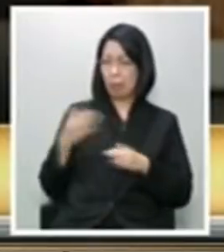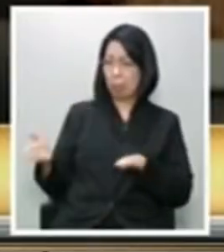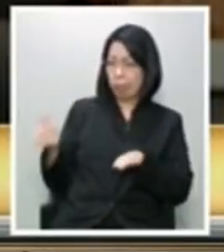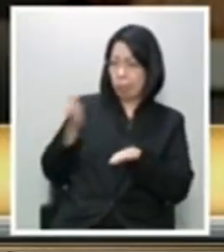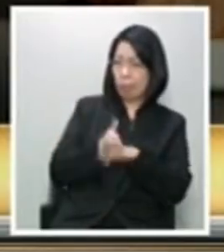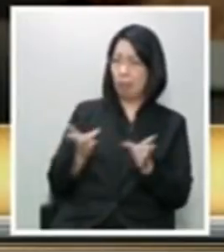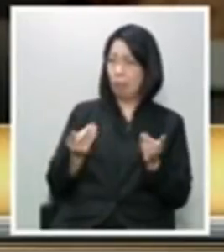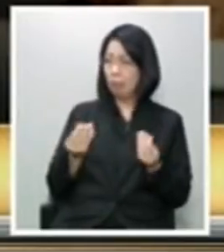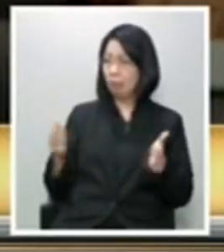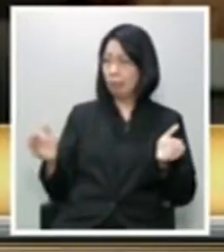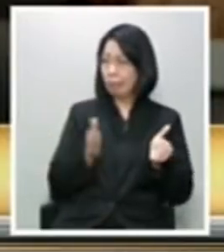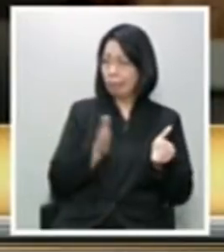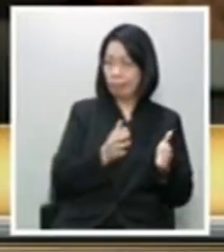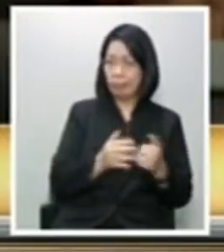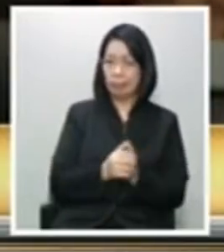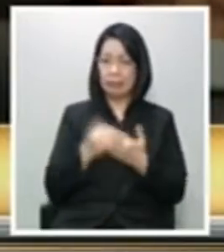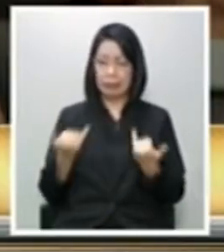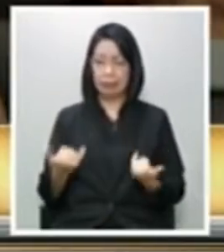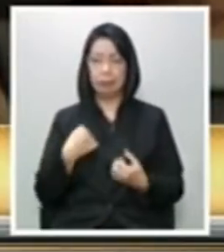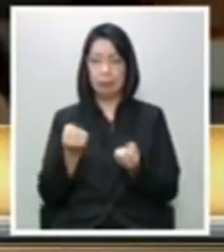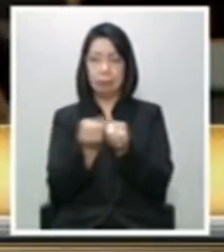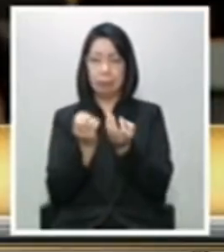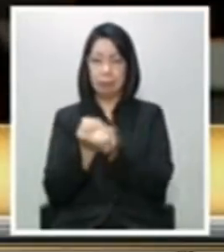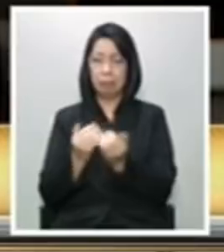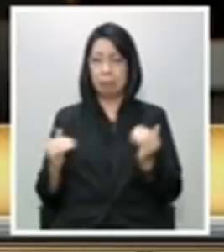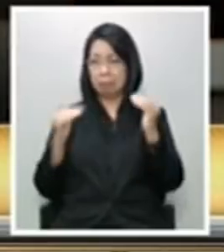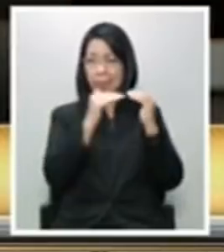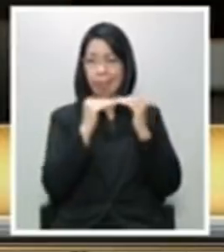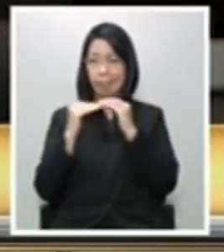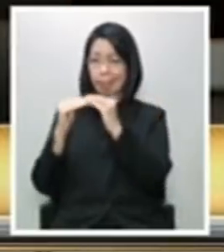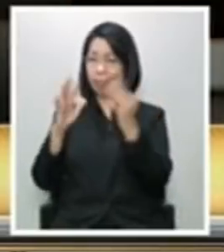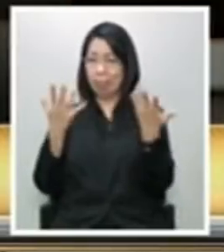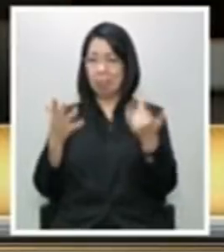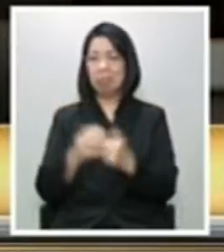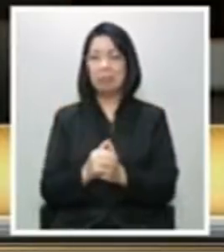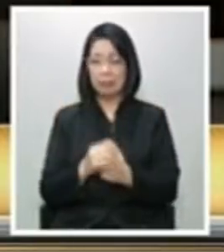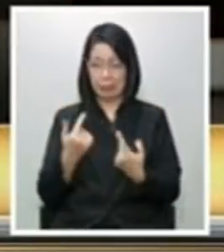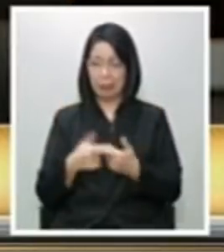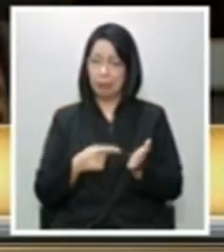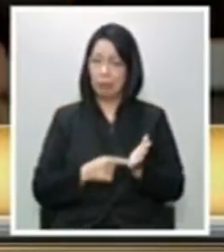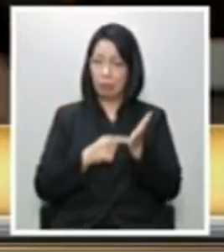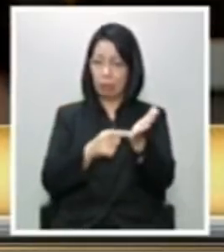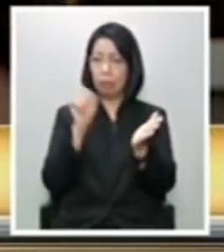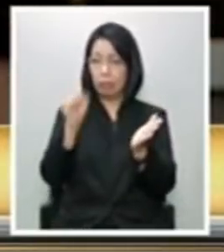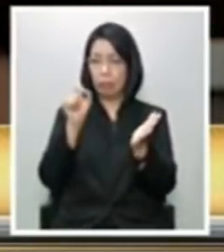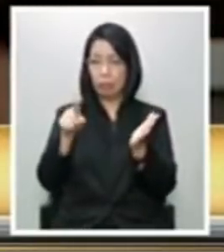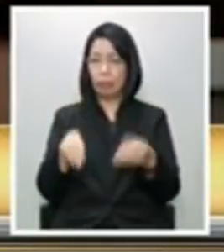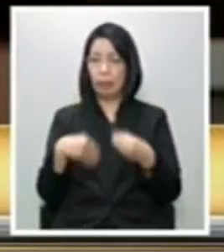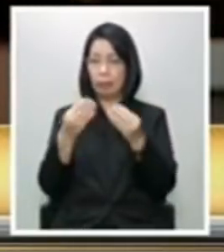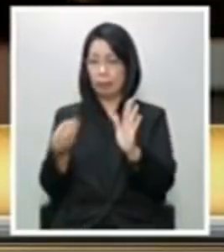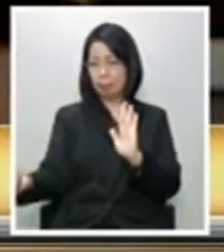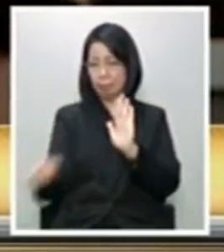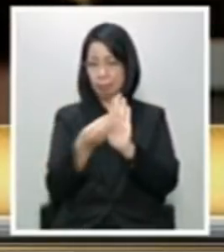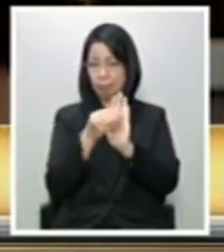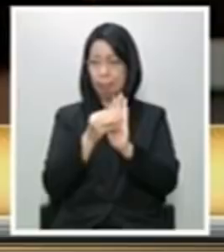กรณีดังกล่าวเป็นเรื่องที่กระทบต่อเสรีภาพของประชาชนอย่างร้ายแรงจึงขอเสนอญัตติด่วนดังกล่าวเพื่อให้สภา